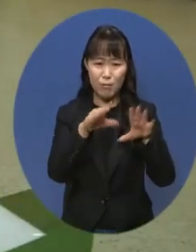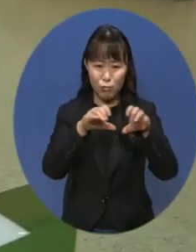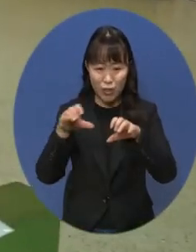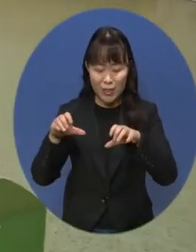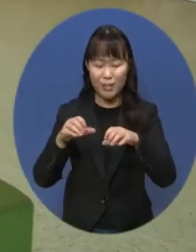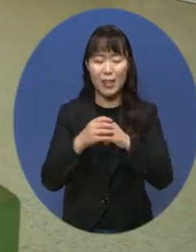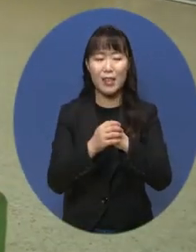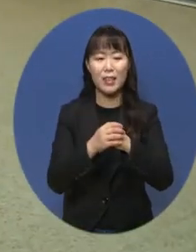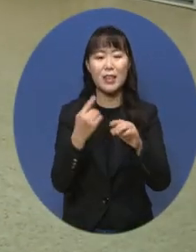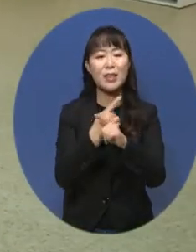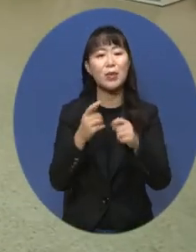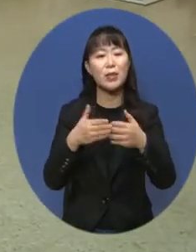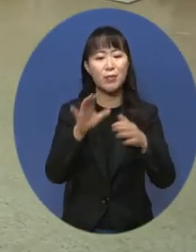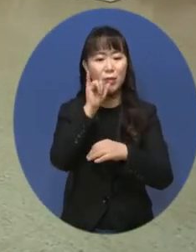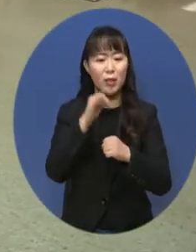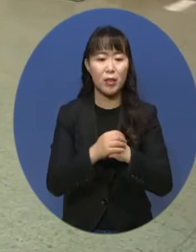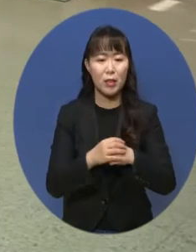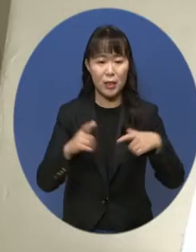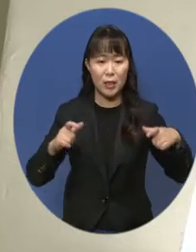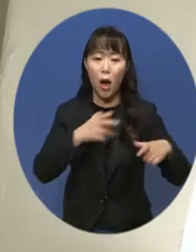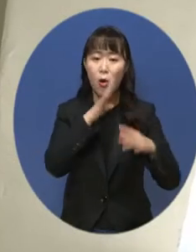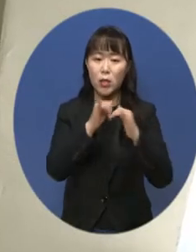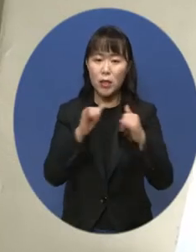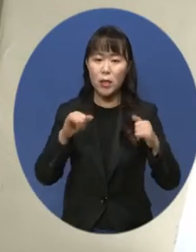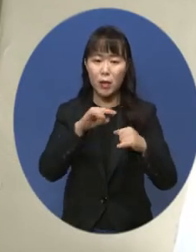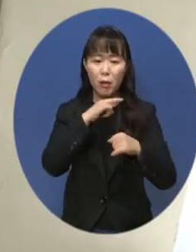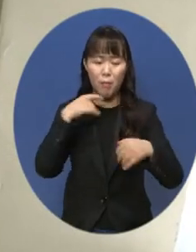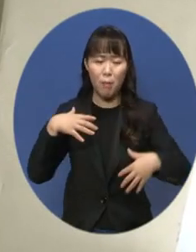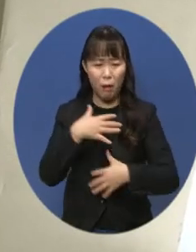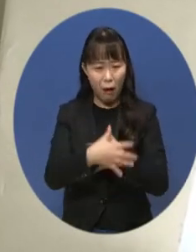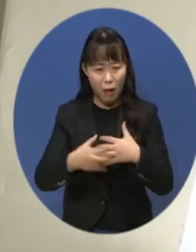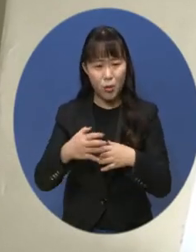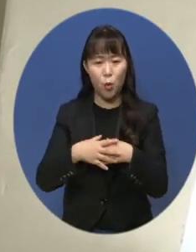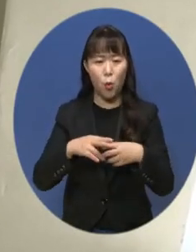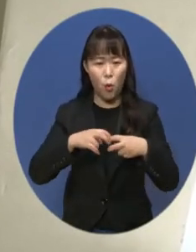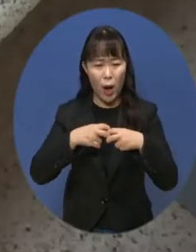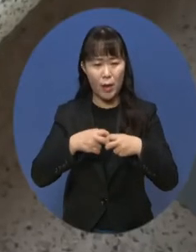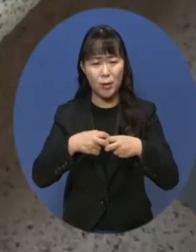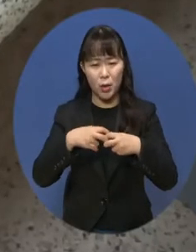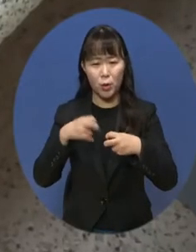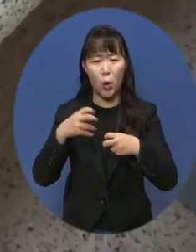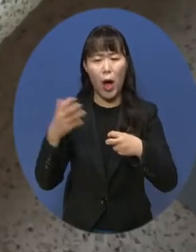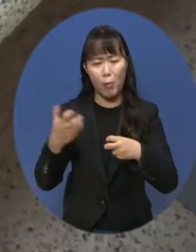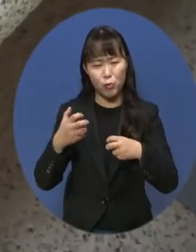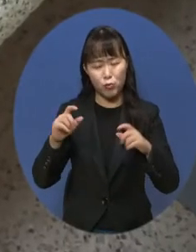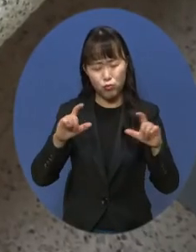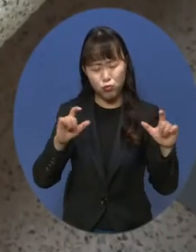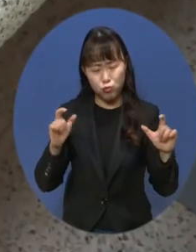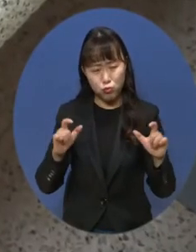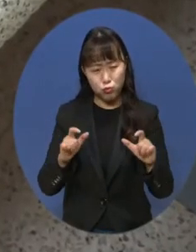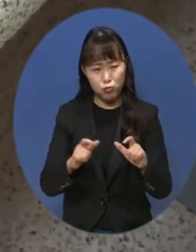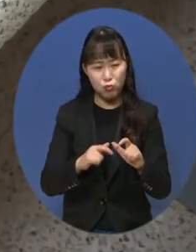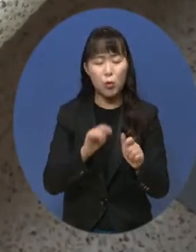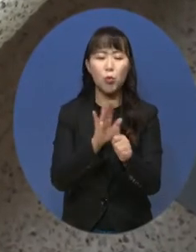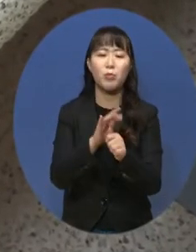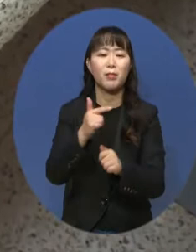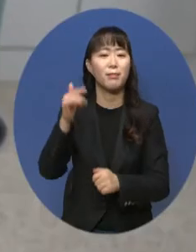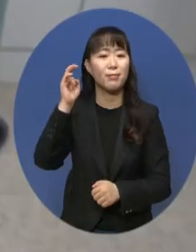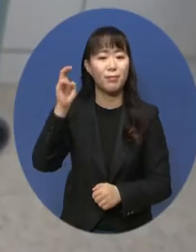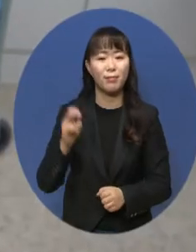물리치료실을 마련했는데요. 지역 어르신들의 혈액순환과 관절관리, 통증 완화에 큰 도움을 줄 것으로 보고